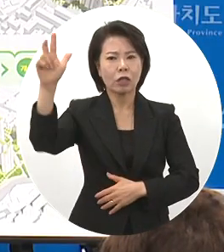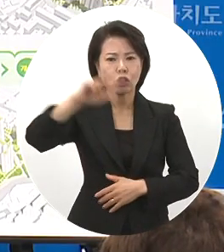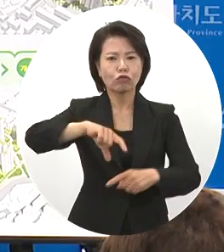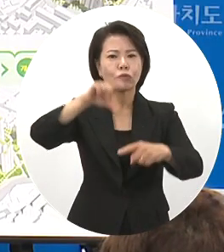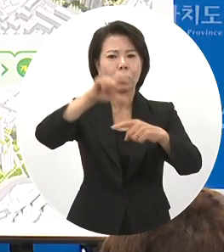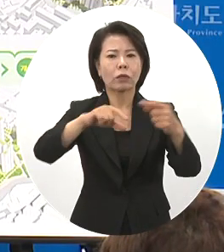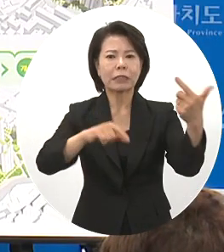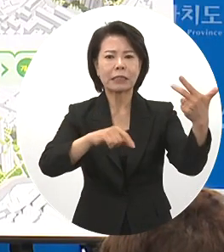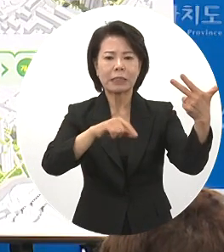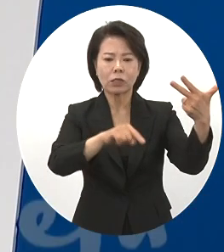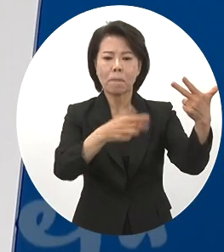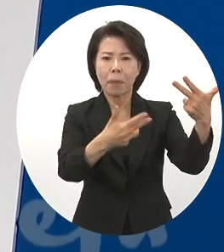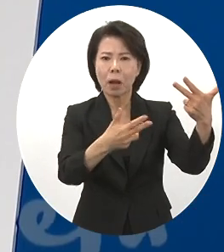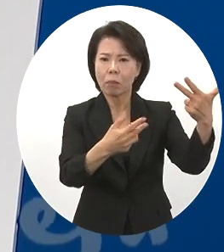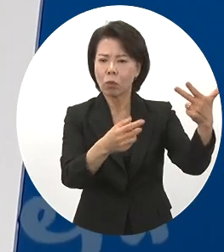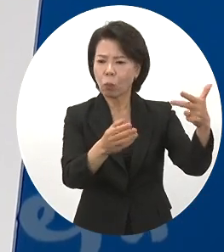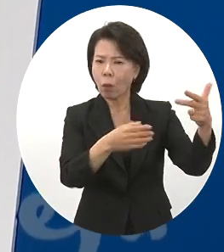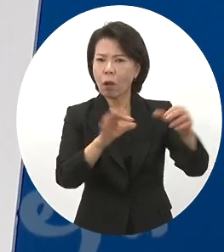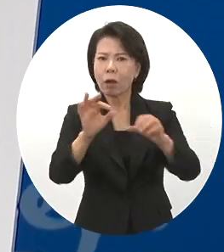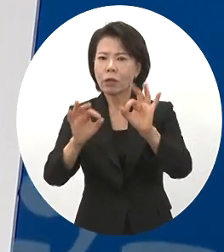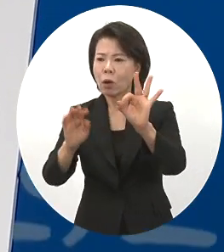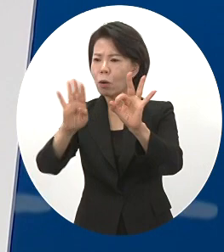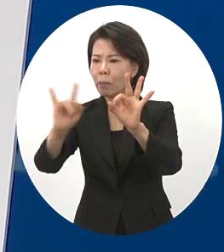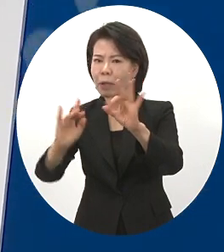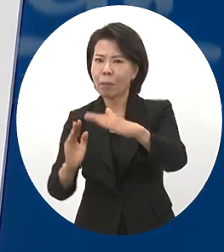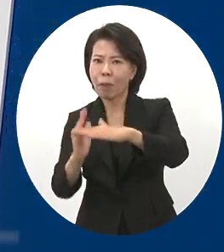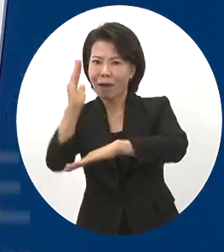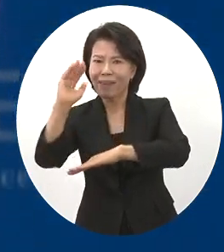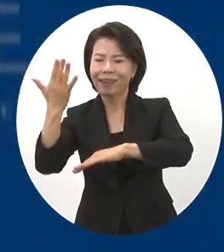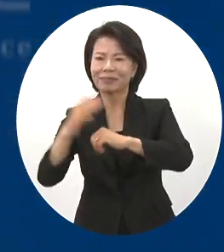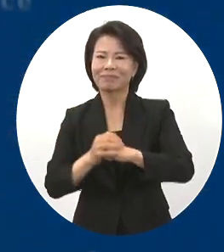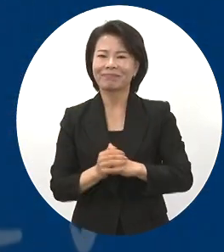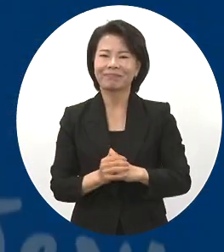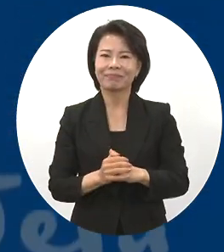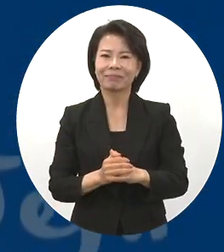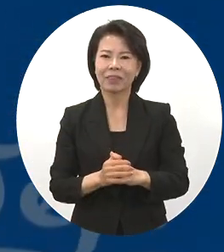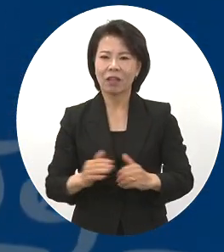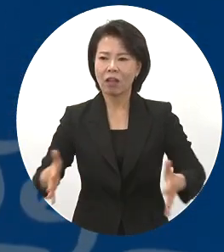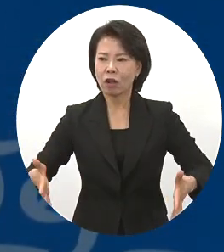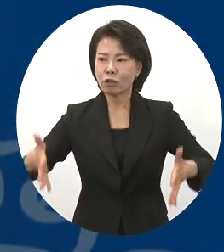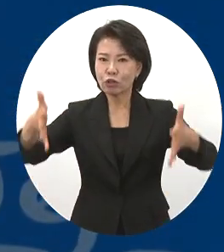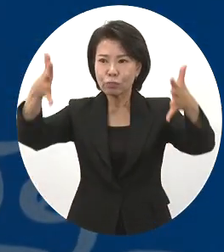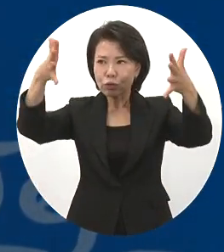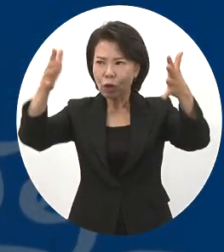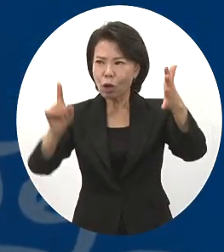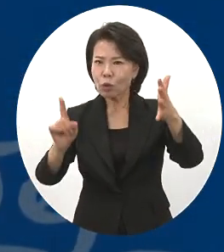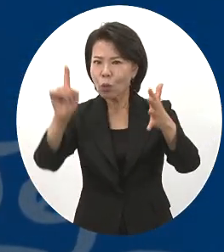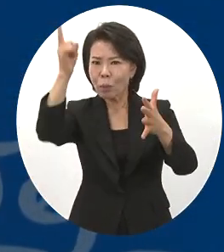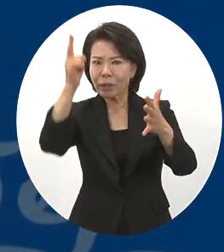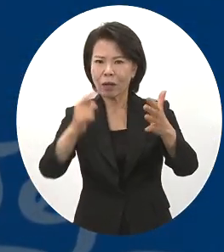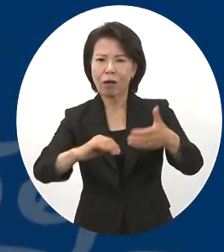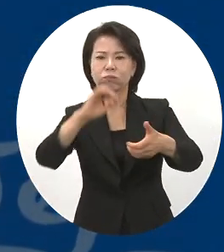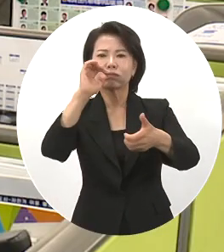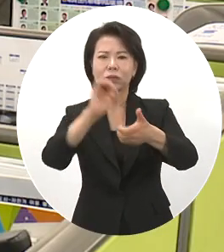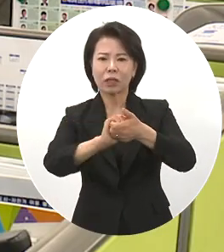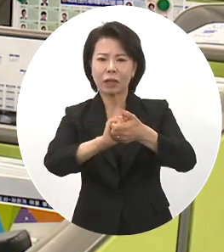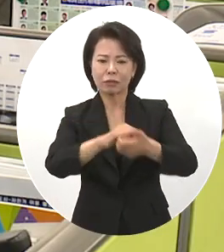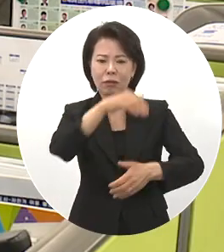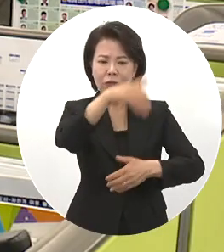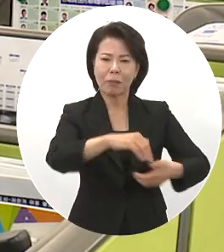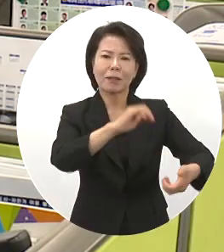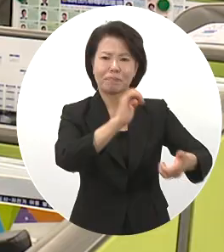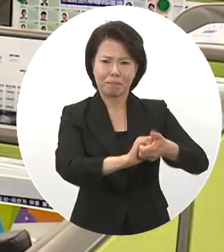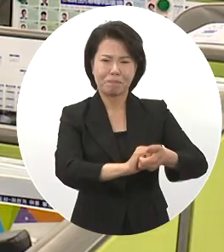전국 평균의 7.8%보다 10배가 넘는 수준입니다. 건축물 높이 제한으로 도심 내 고밀도